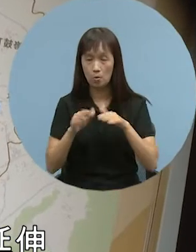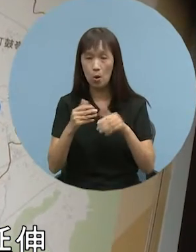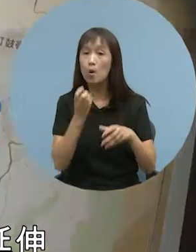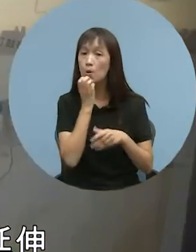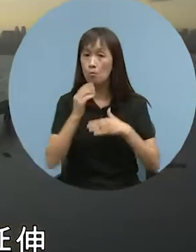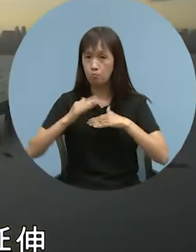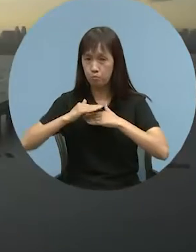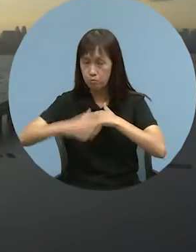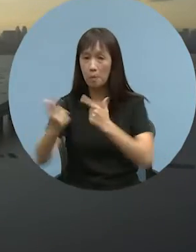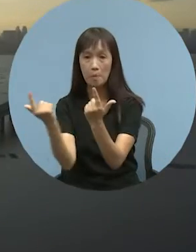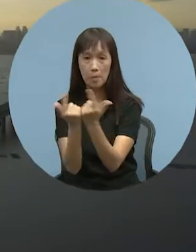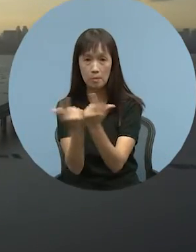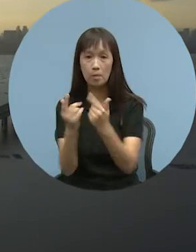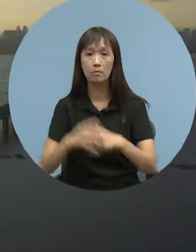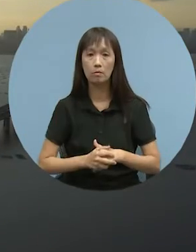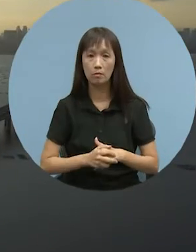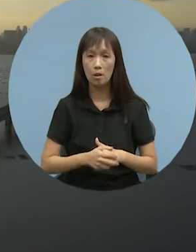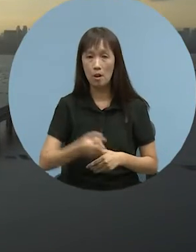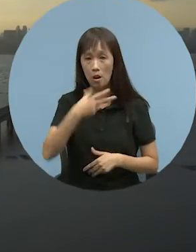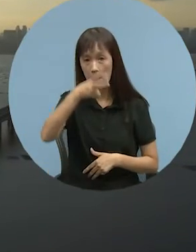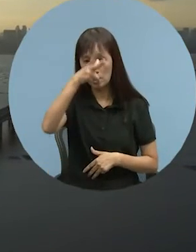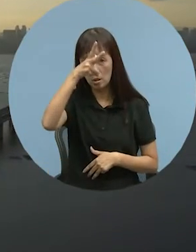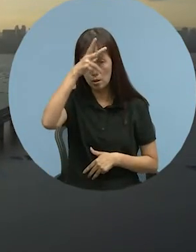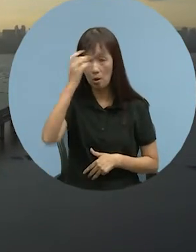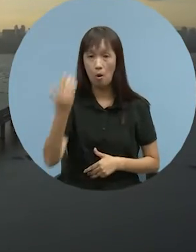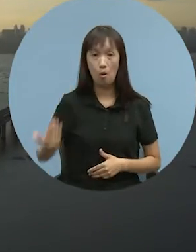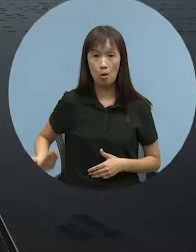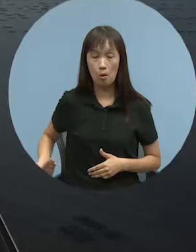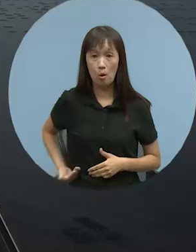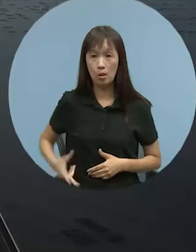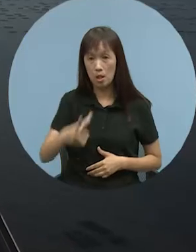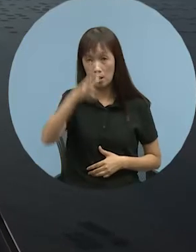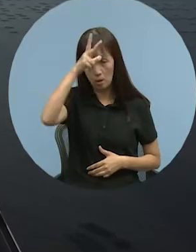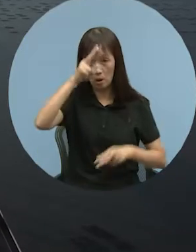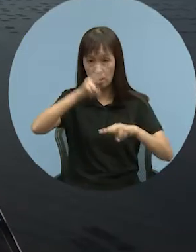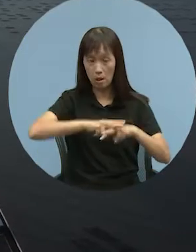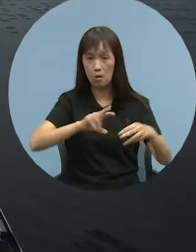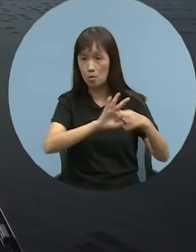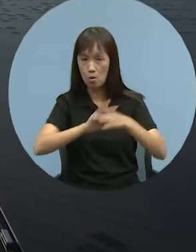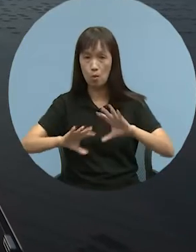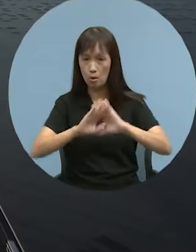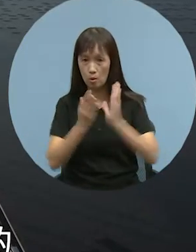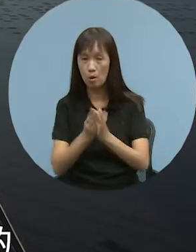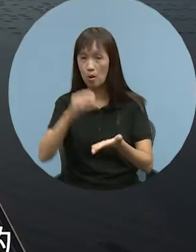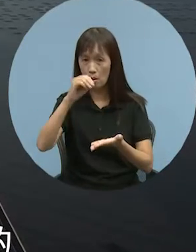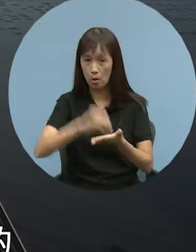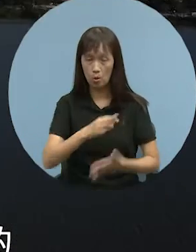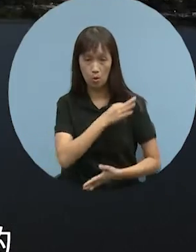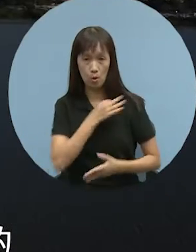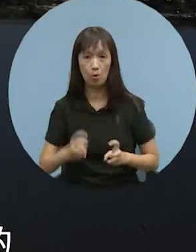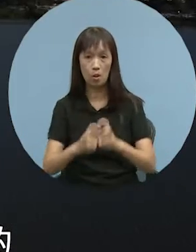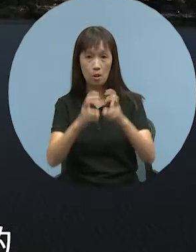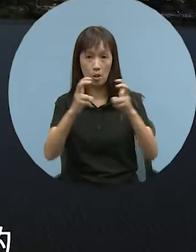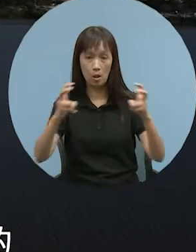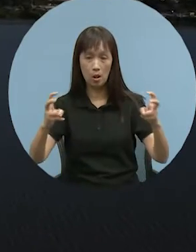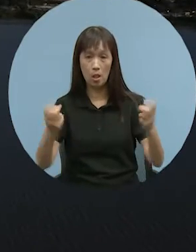伸。特区政府和广东省政府和内地相关当局正敲定港珠澳大桥港车北上不设